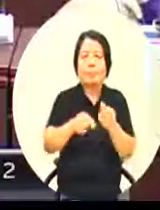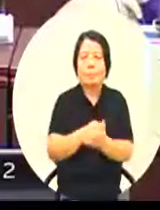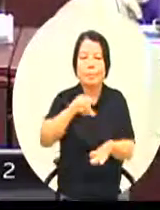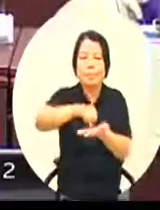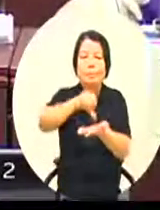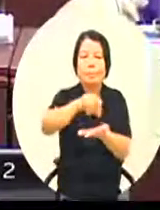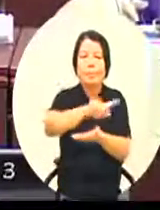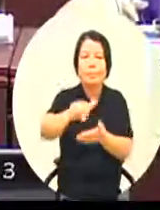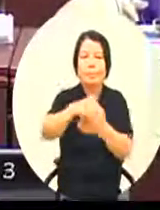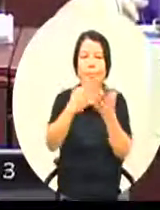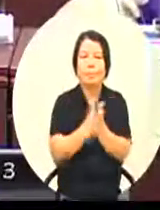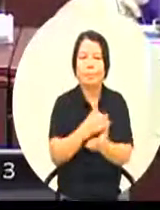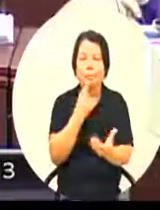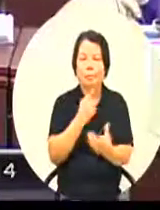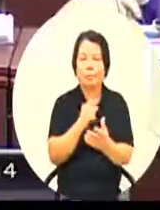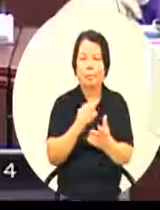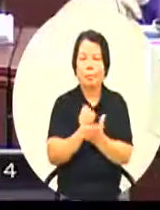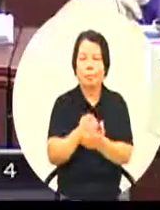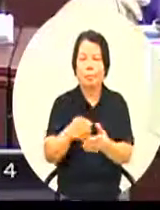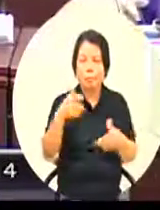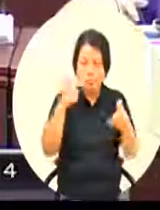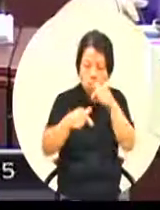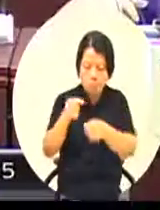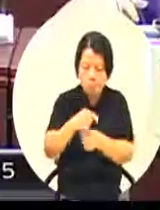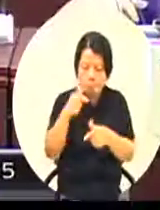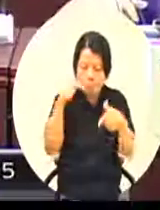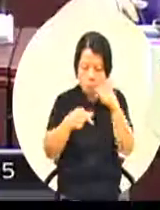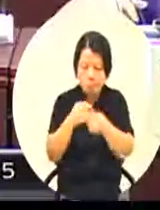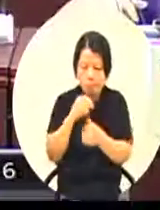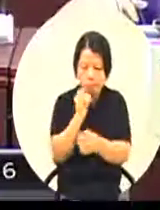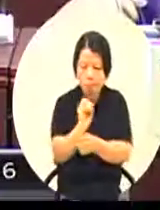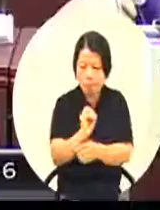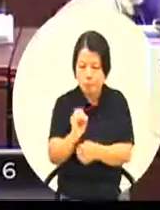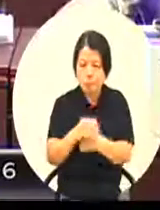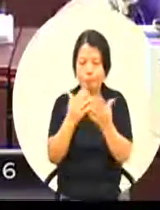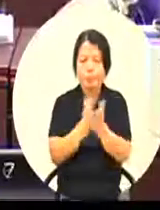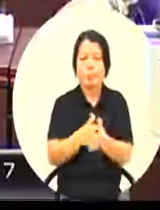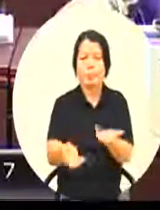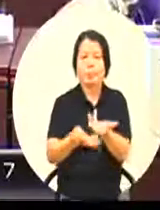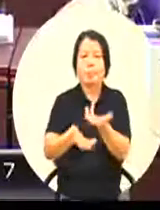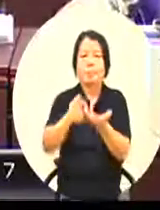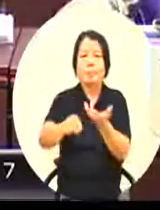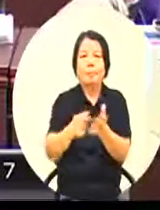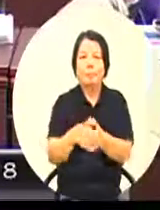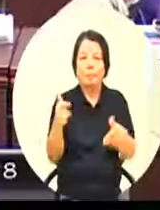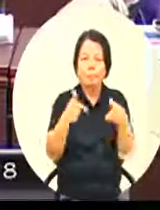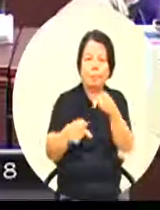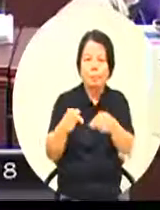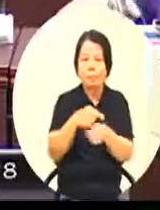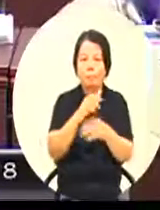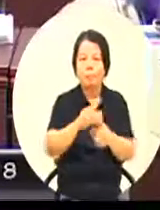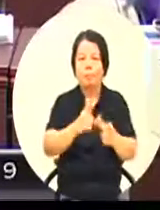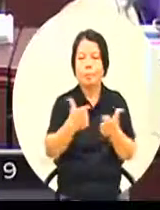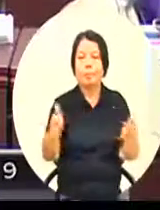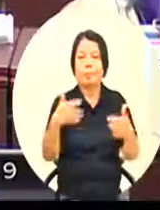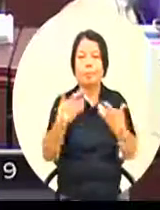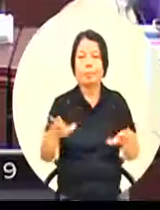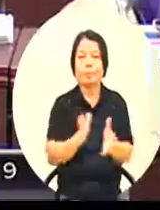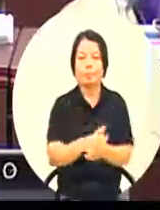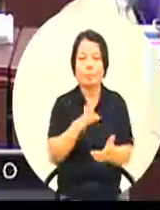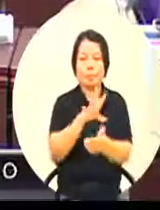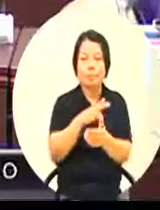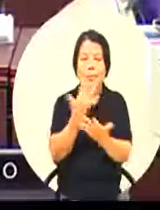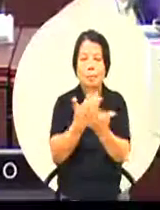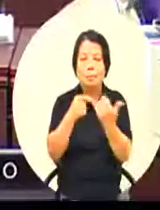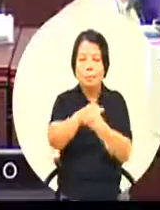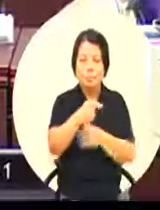物运输里程是零里程，然后它是天然的这个烹饪跟调味的方式，让它非常的多元，学生们要去认识这